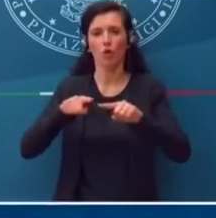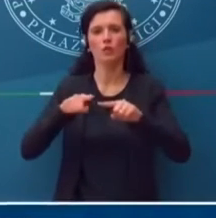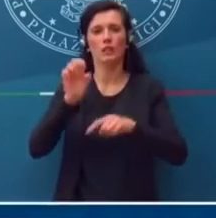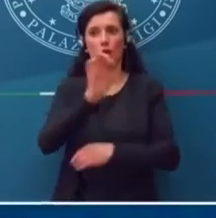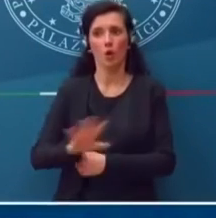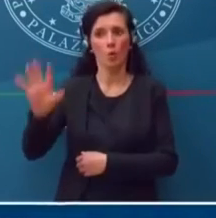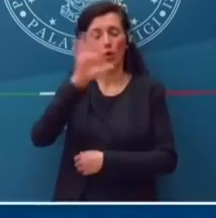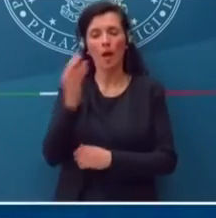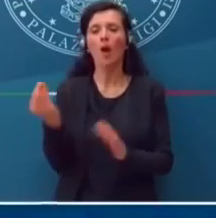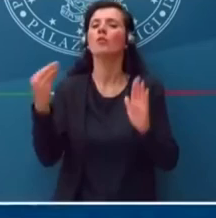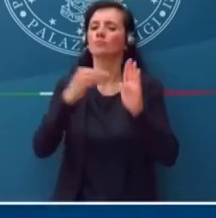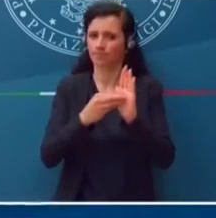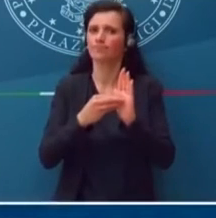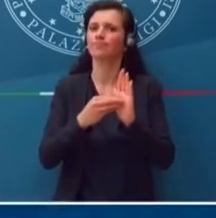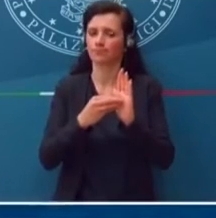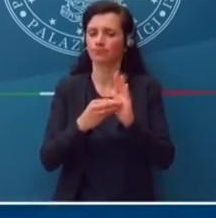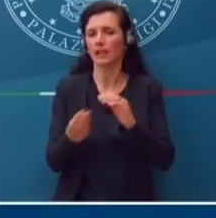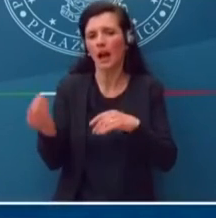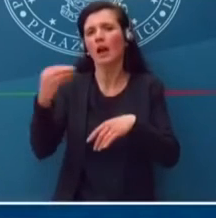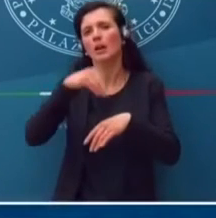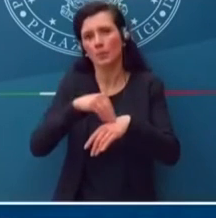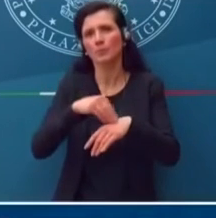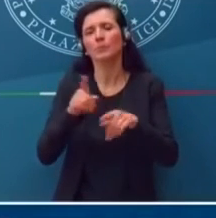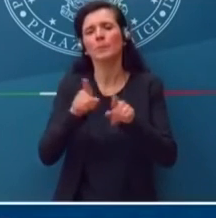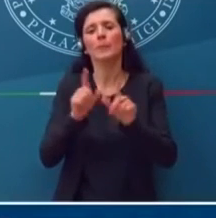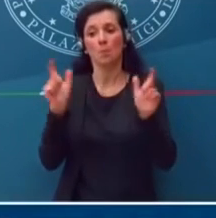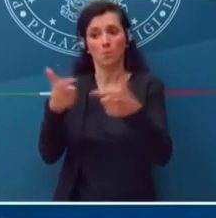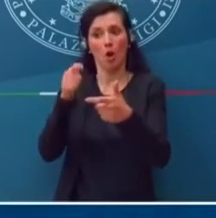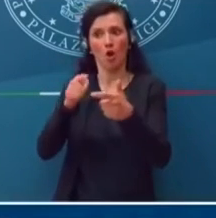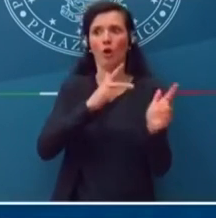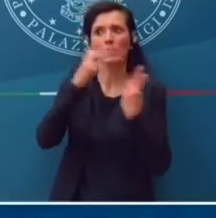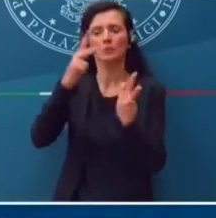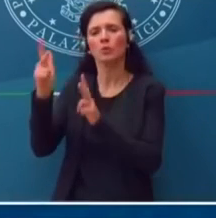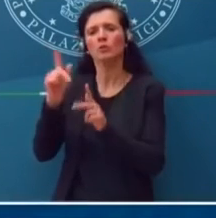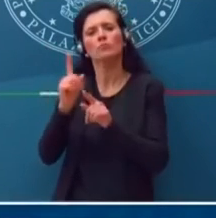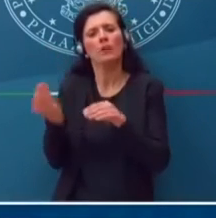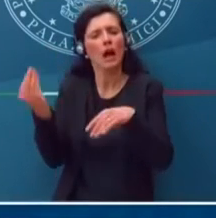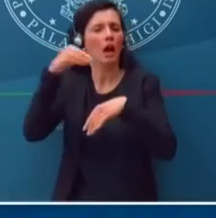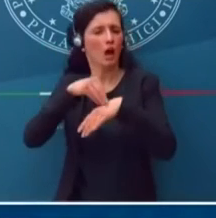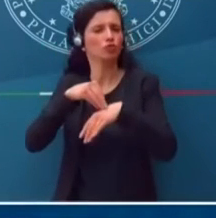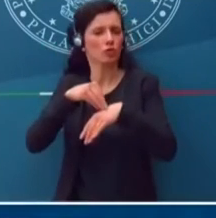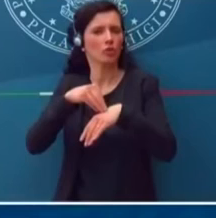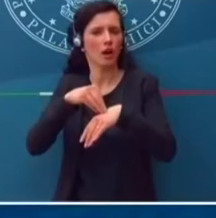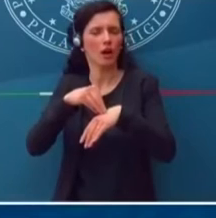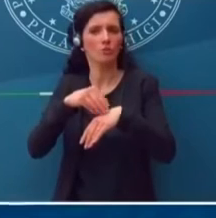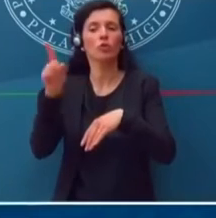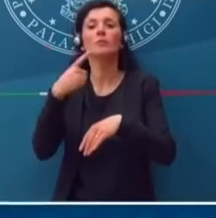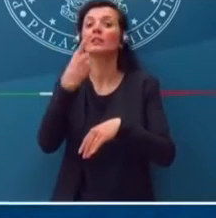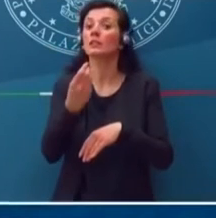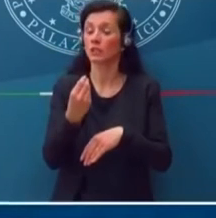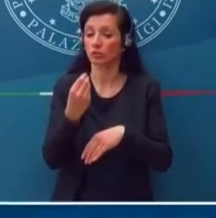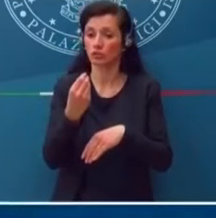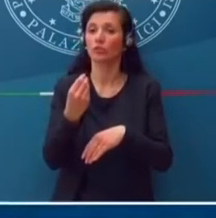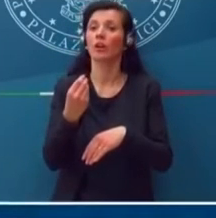parole a questo, diciamo, possibile blocco delle esportazioni, e ha detto che ci deve essere